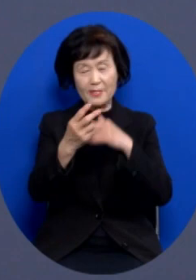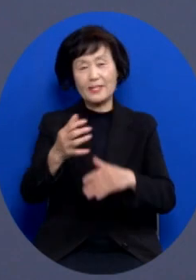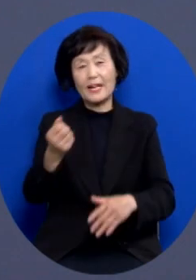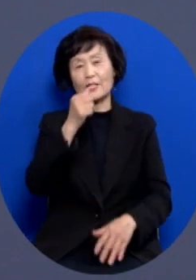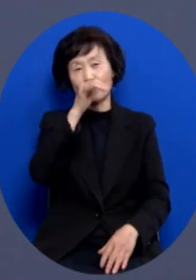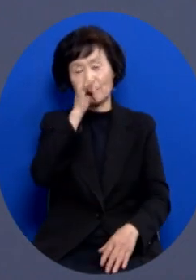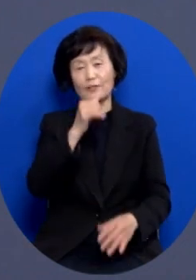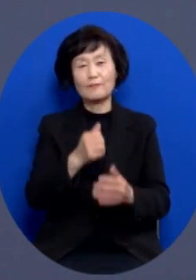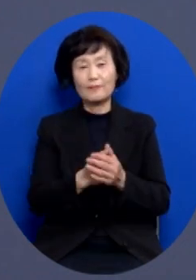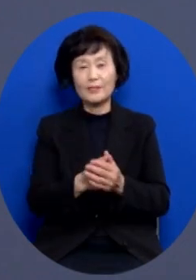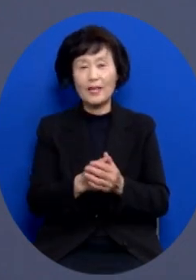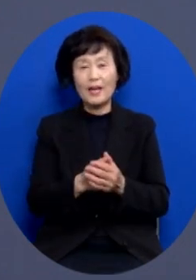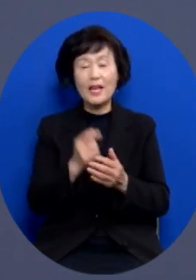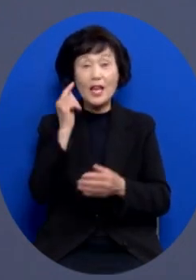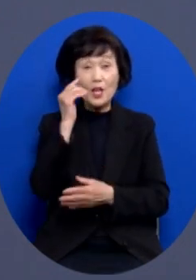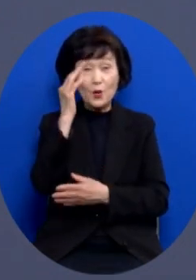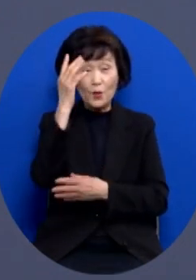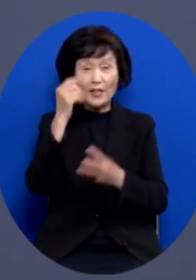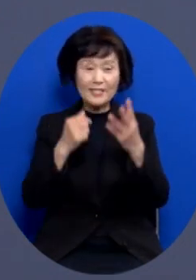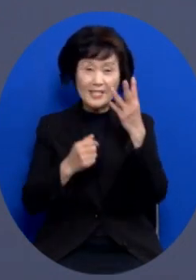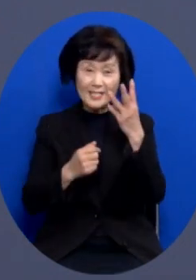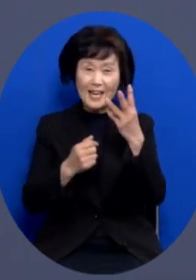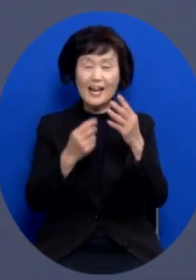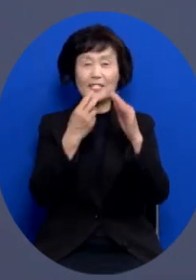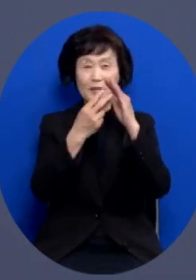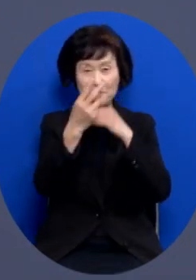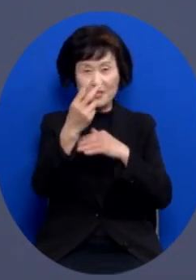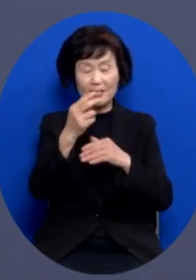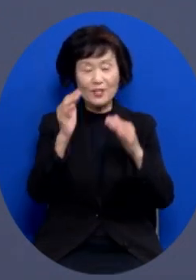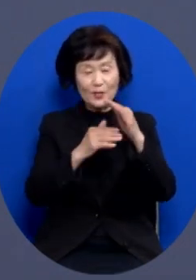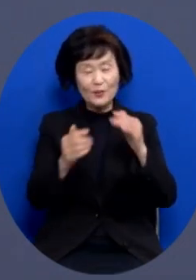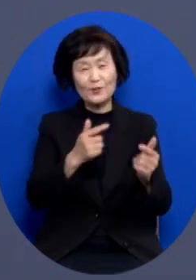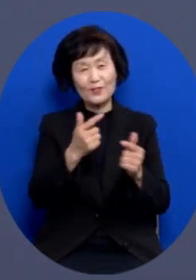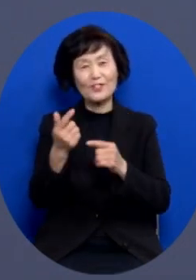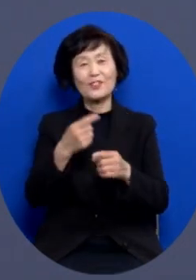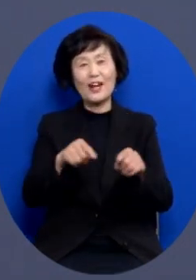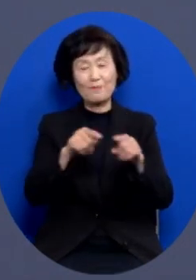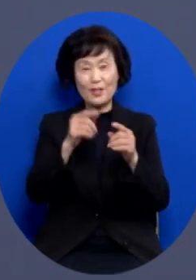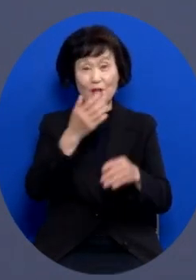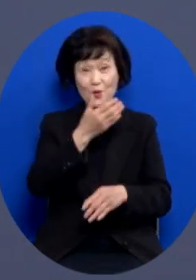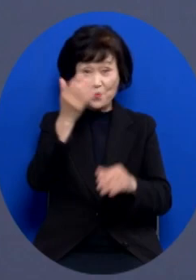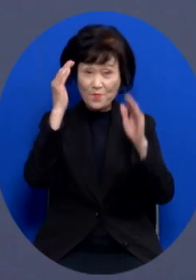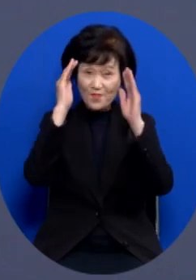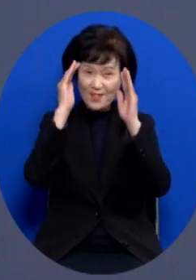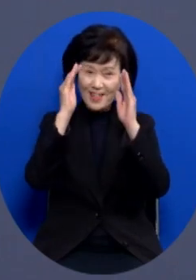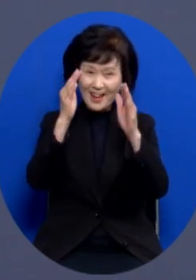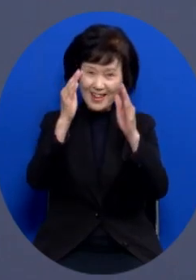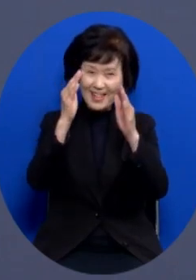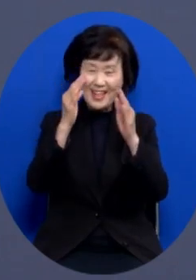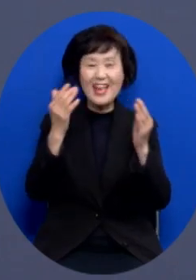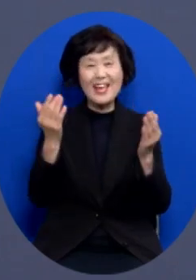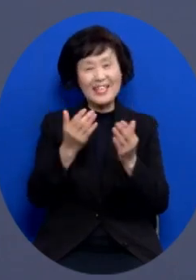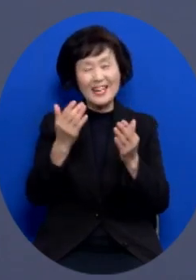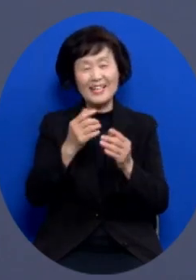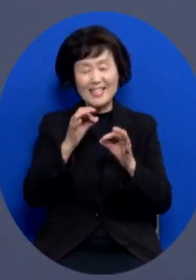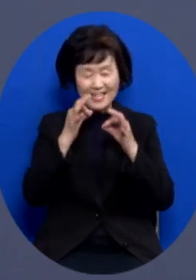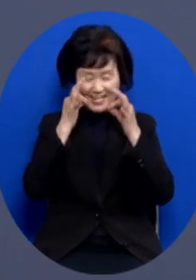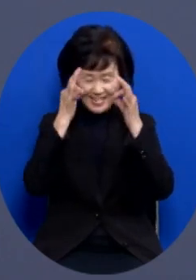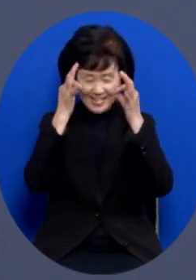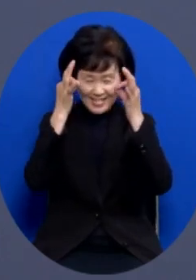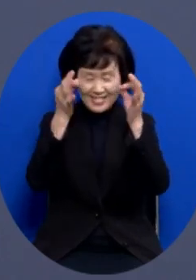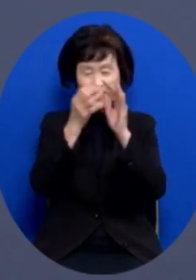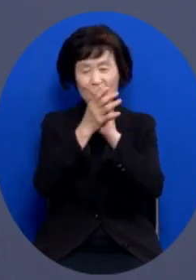가지고 있습니다 저는 영광스러운 비전을 우리 성도님들과 함께이 꿈을 향하여 달려갈 수 있기를 간절히